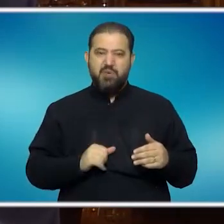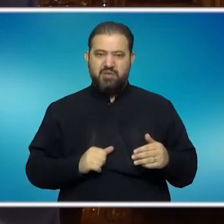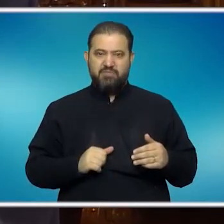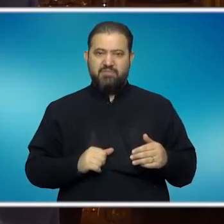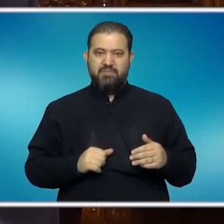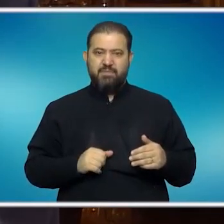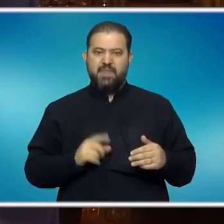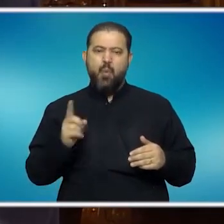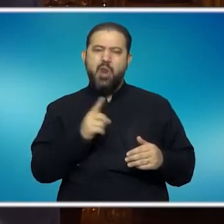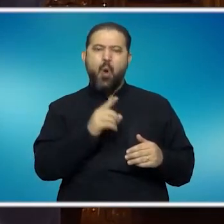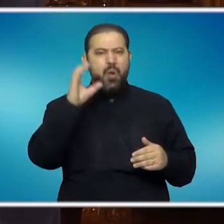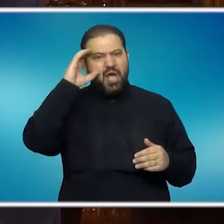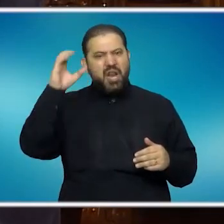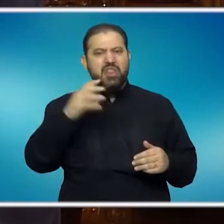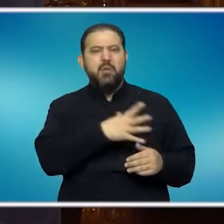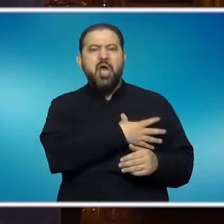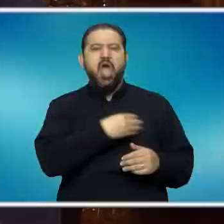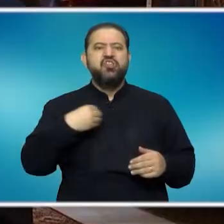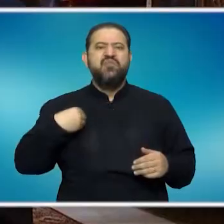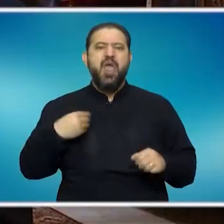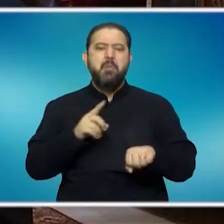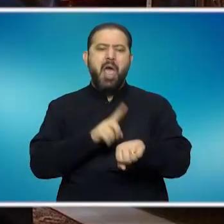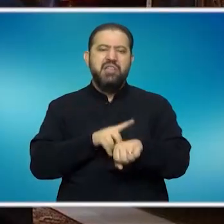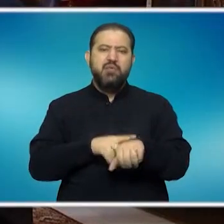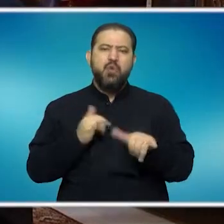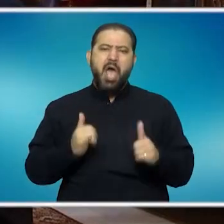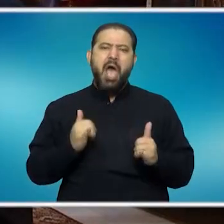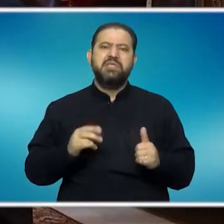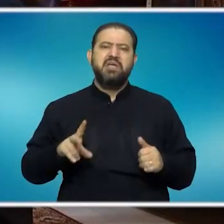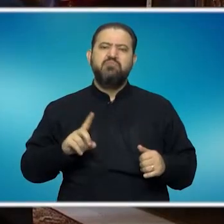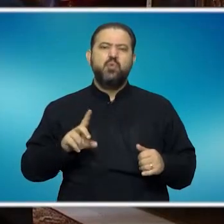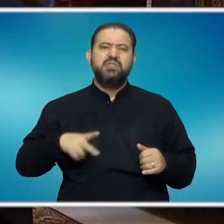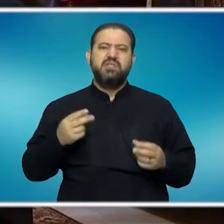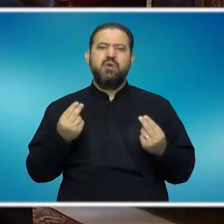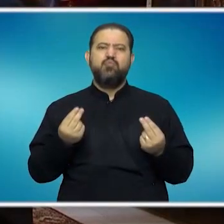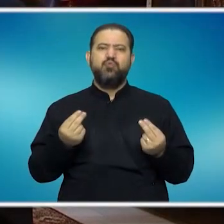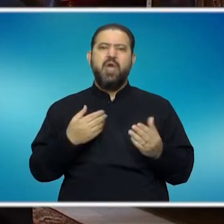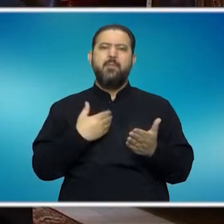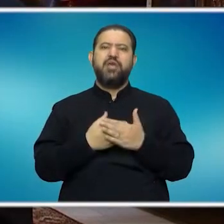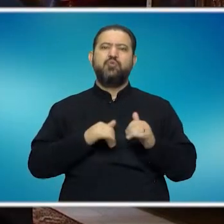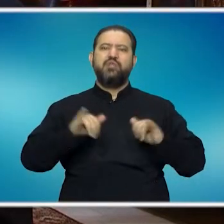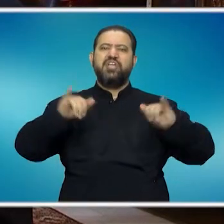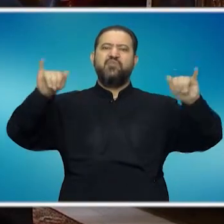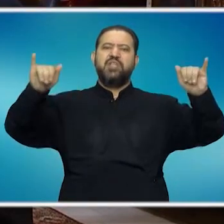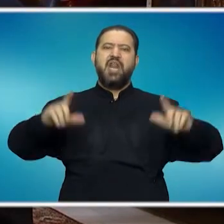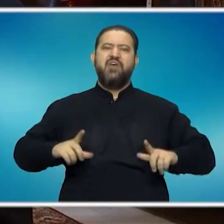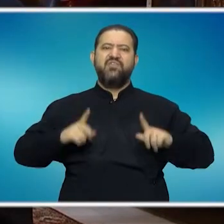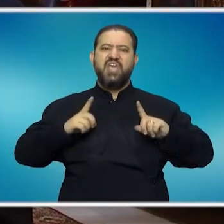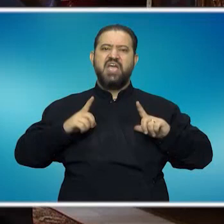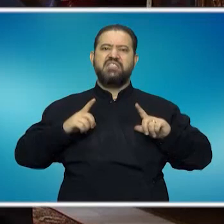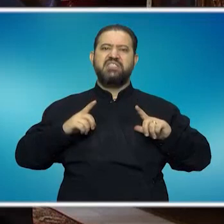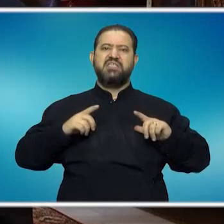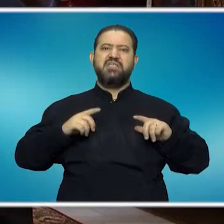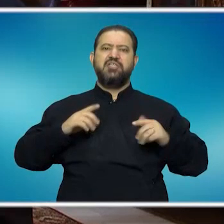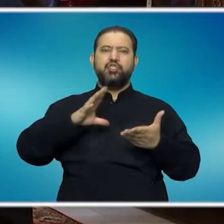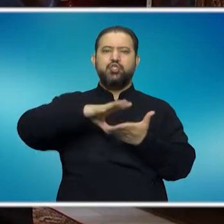Sigur, uneori considerăm că și vremea, timpurile de astăzi sunt poate nefavorabile pentru dezvoltarea vieții